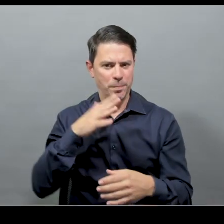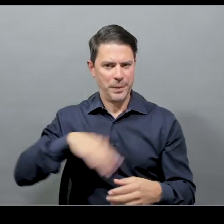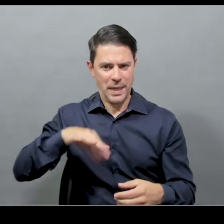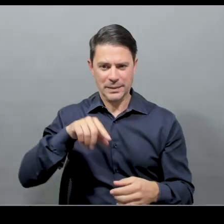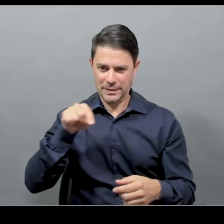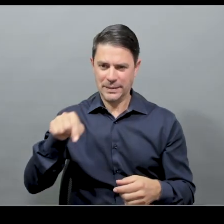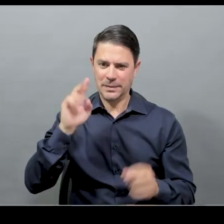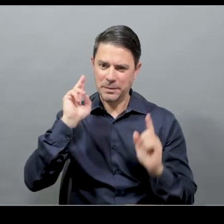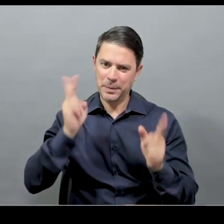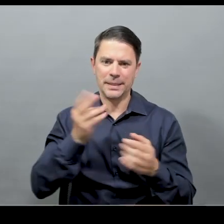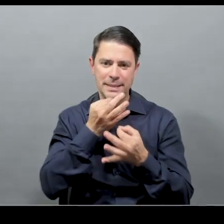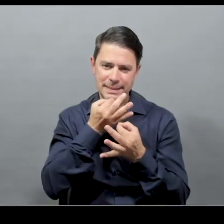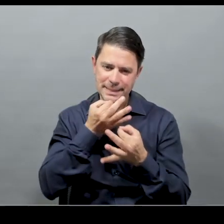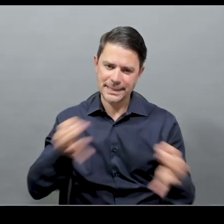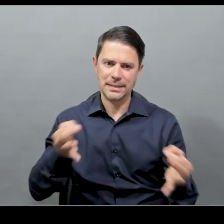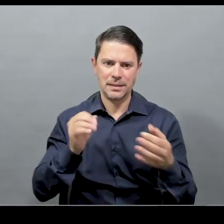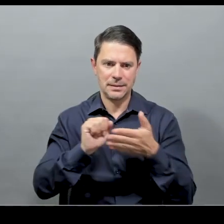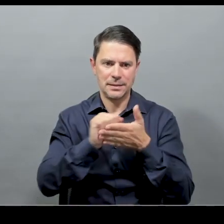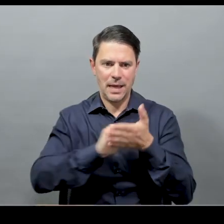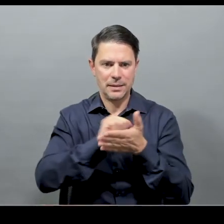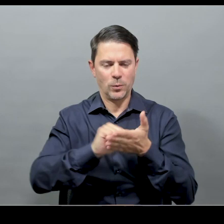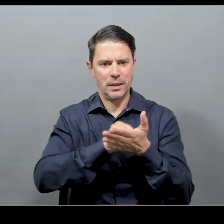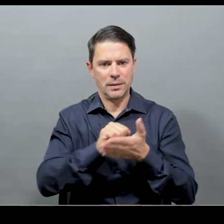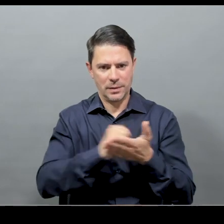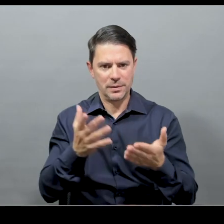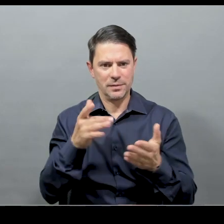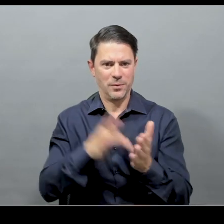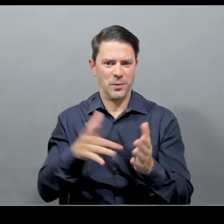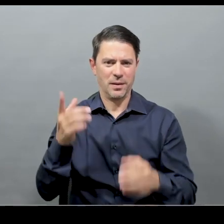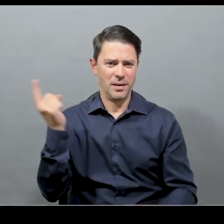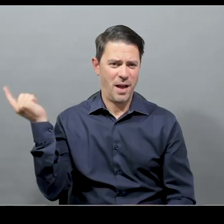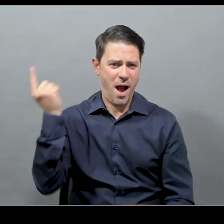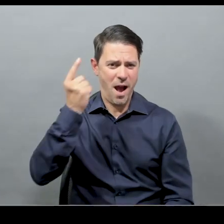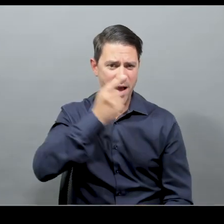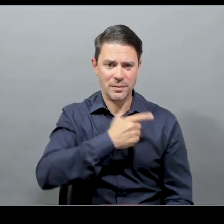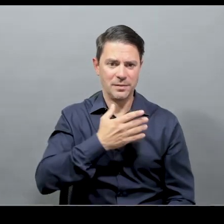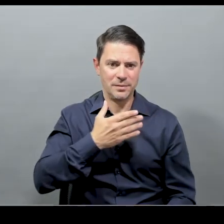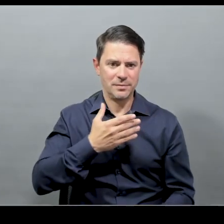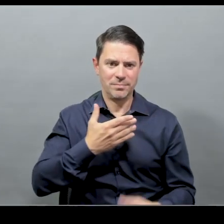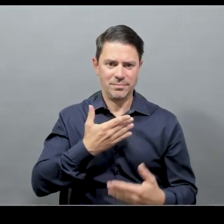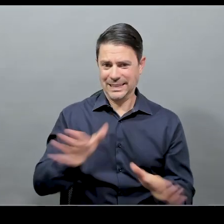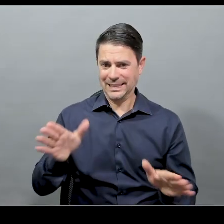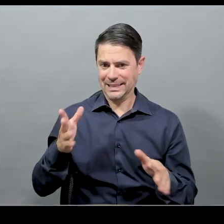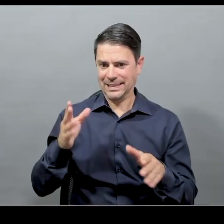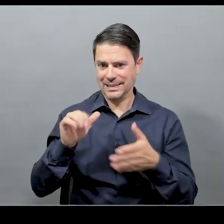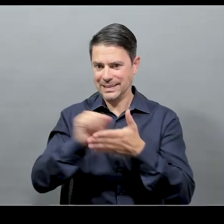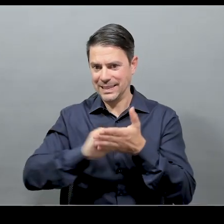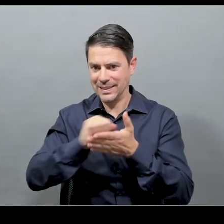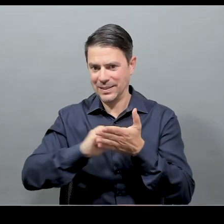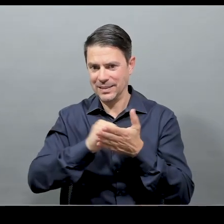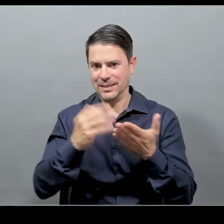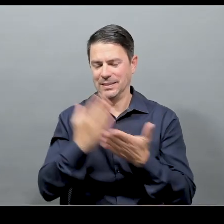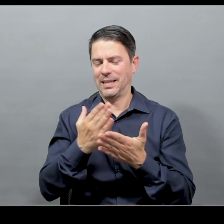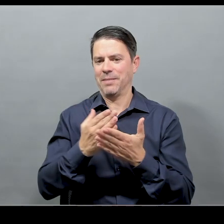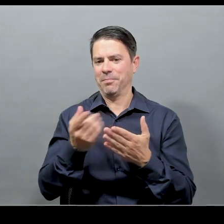Jahre eben auch gar nichts saniert wurde und sich die Dinge jetzt entsprechend dann auch aufsummieren. Die unterschiedlichen Summen, die im Raum stehen,